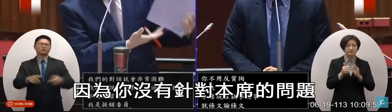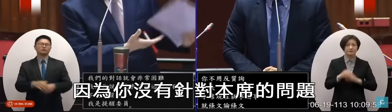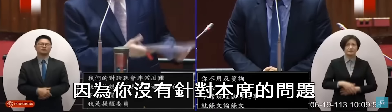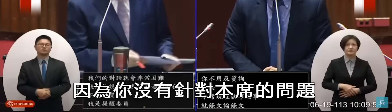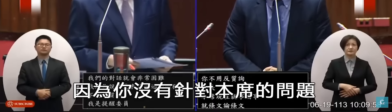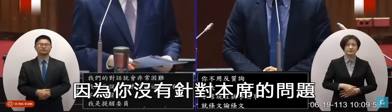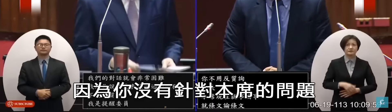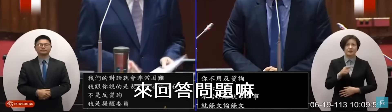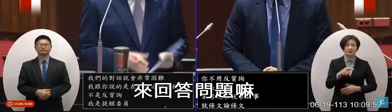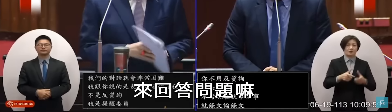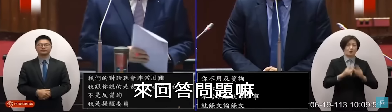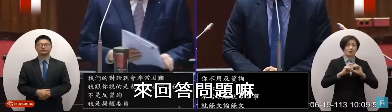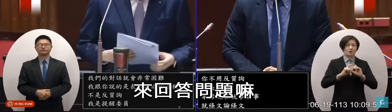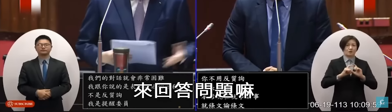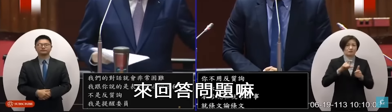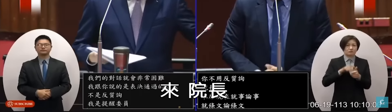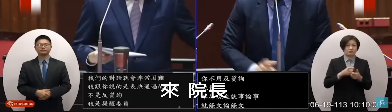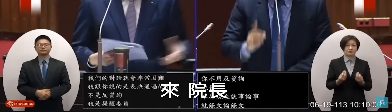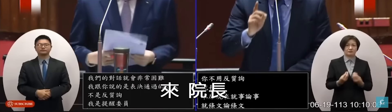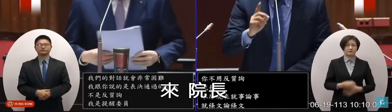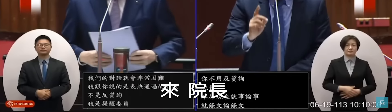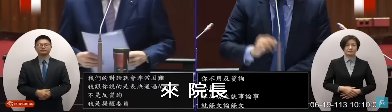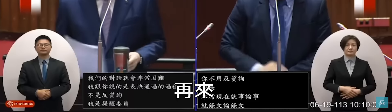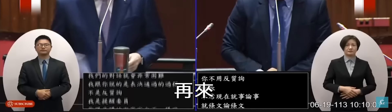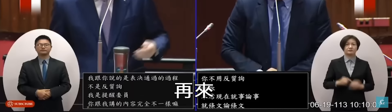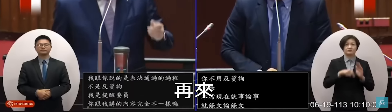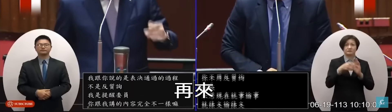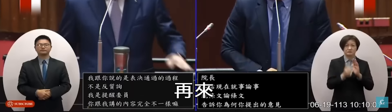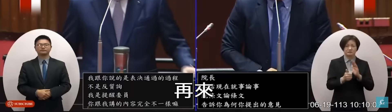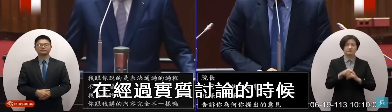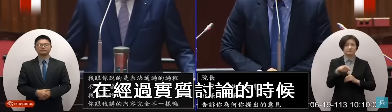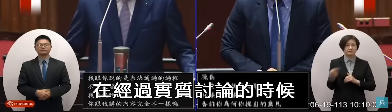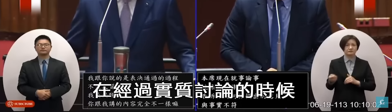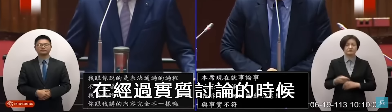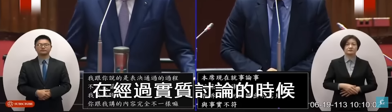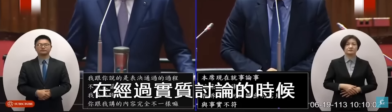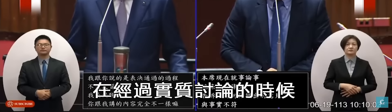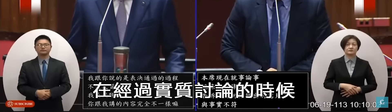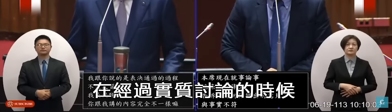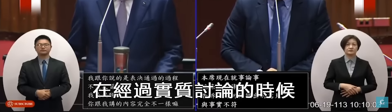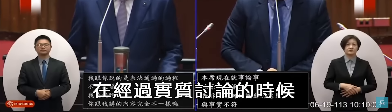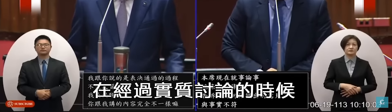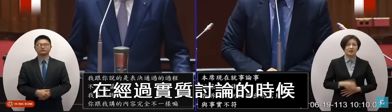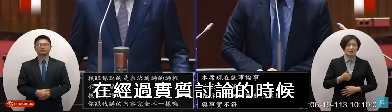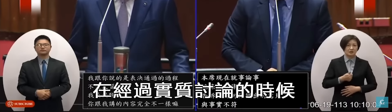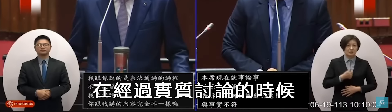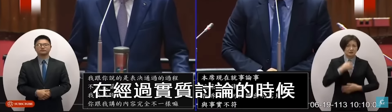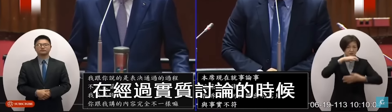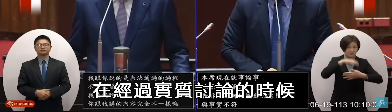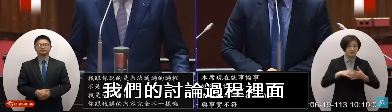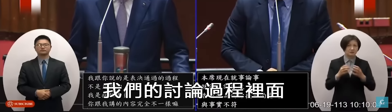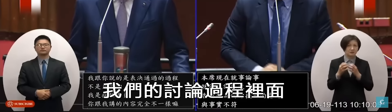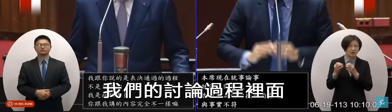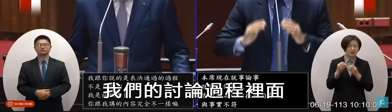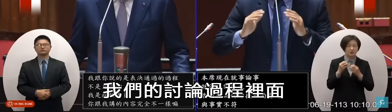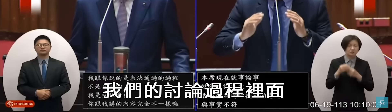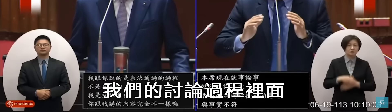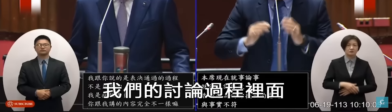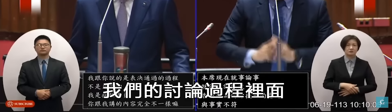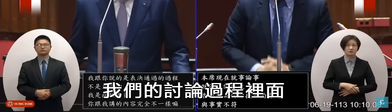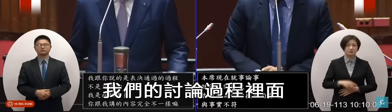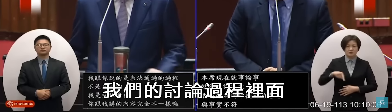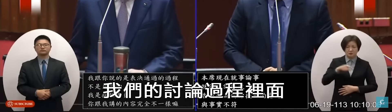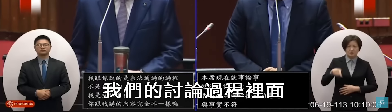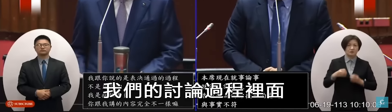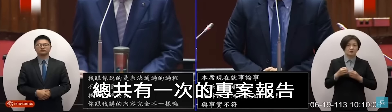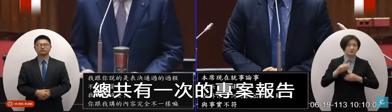为你没有针对本席的问题来回答问题嘛。来，院长，再来，在经过实质讨论的时候啊。我们的讨论